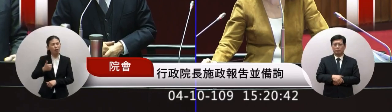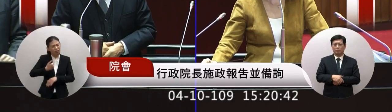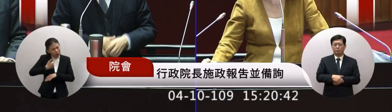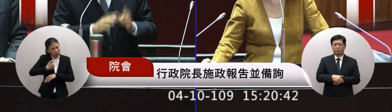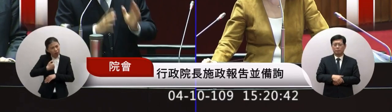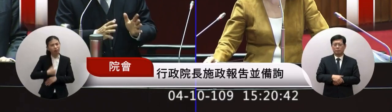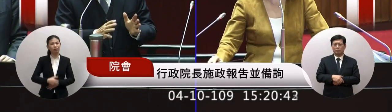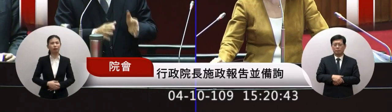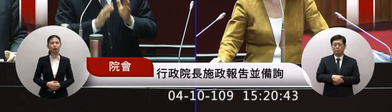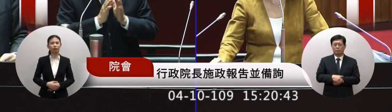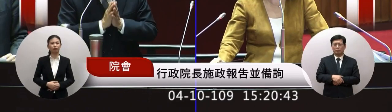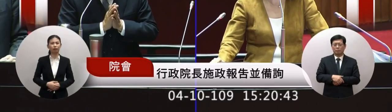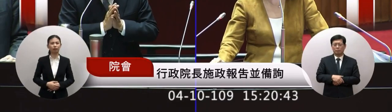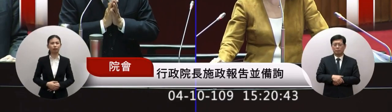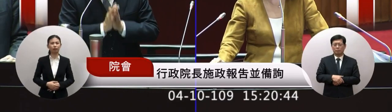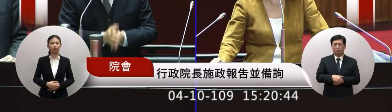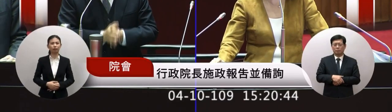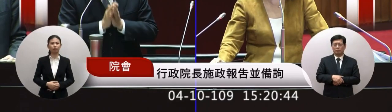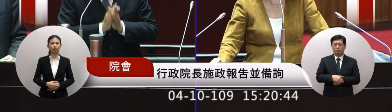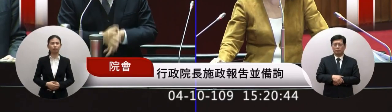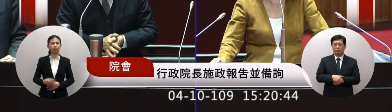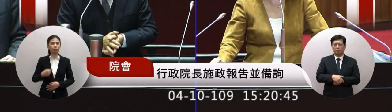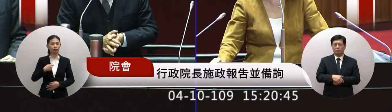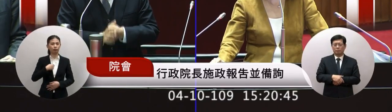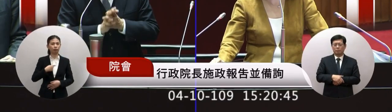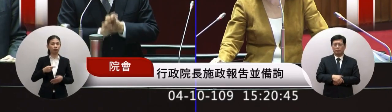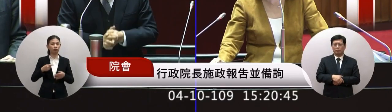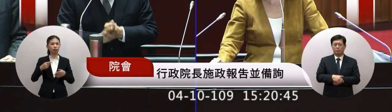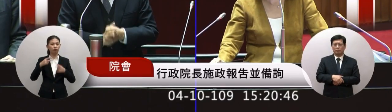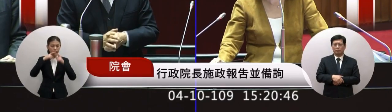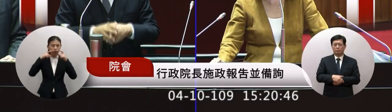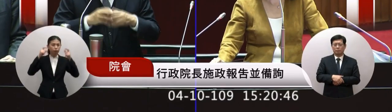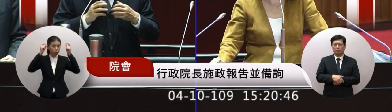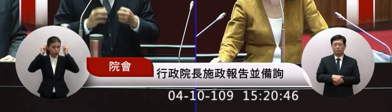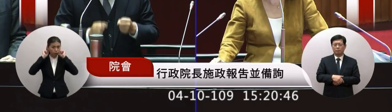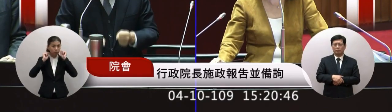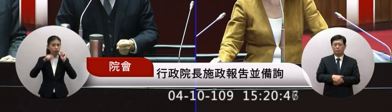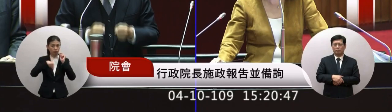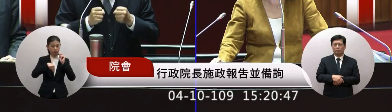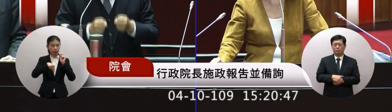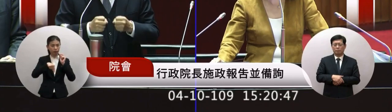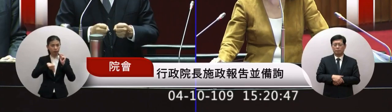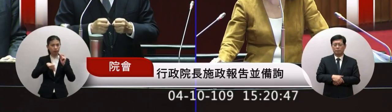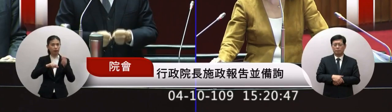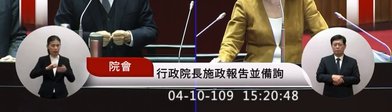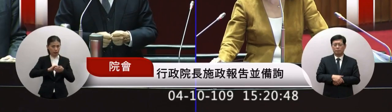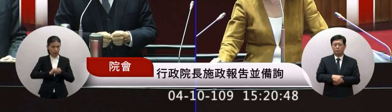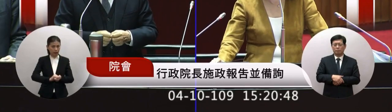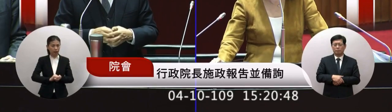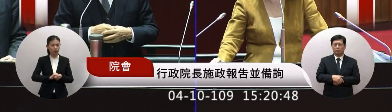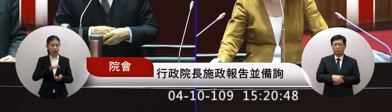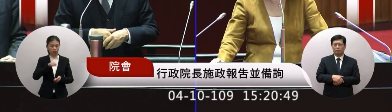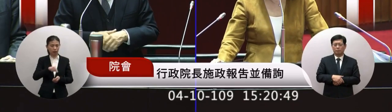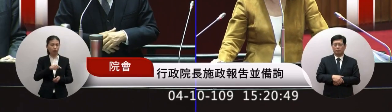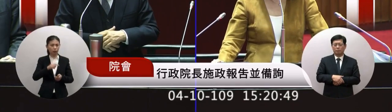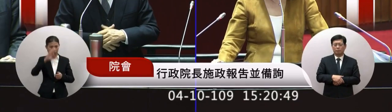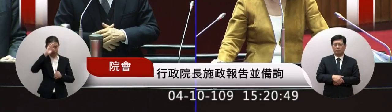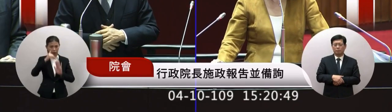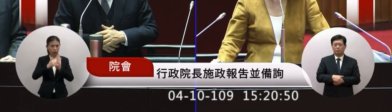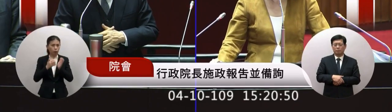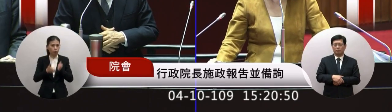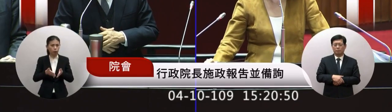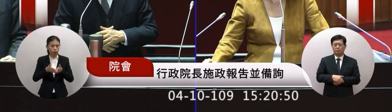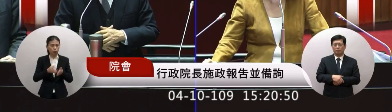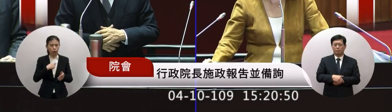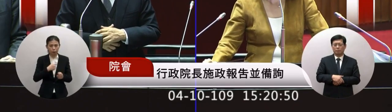赞赏。所以我们对于口罩一定是最重要的物资啊，很谨